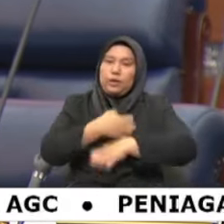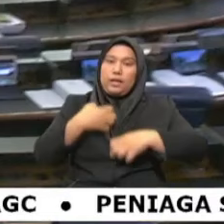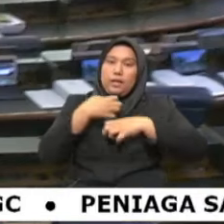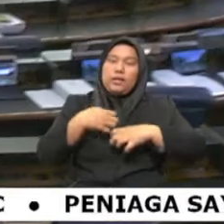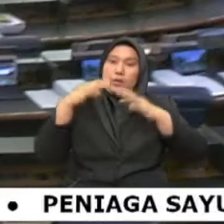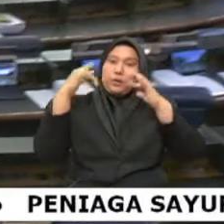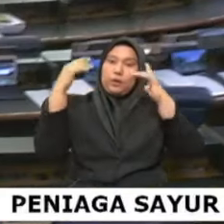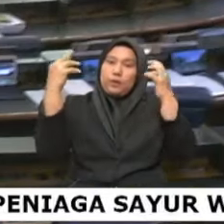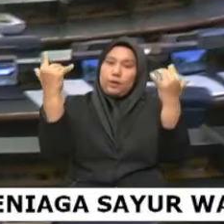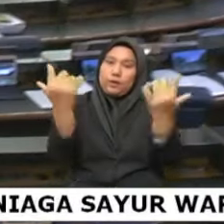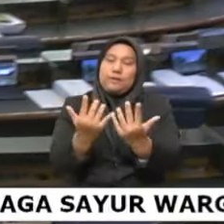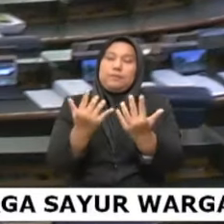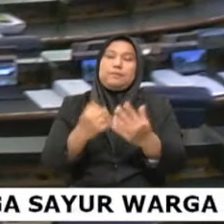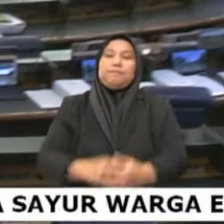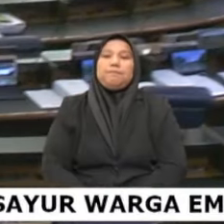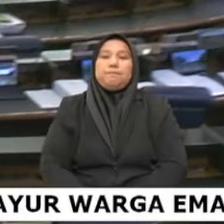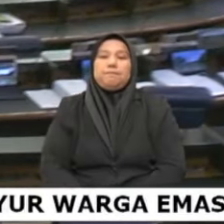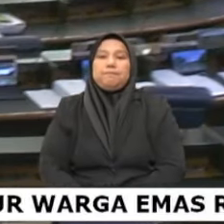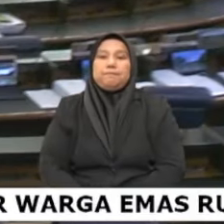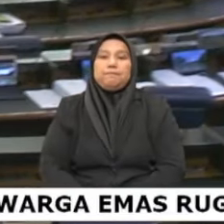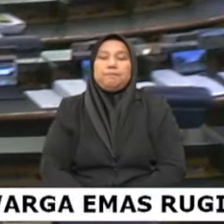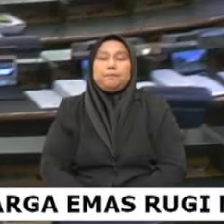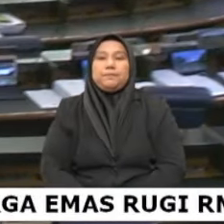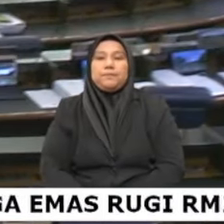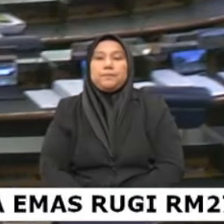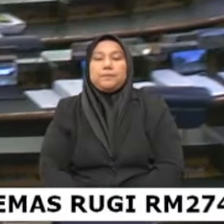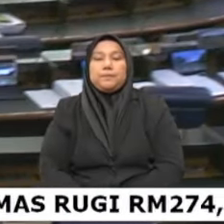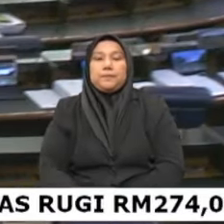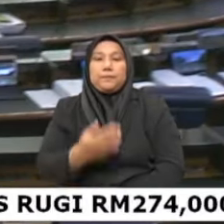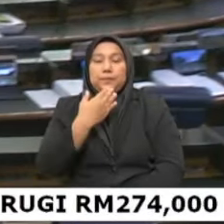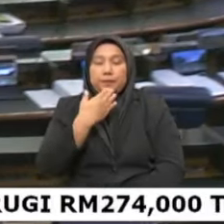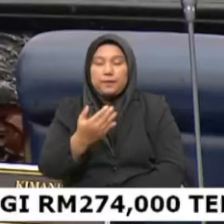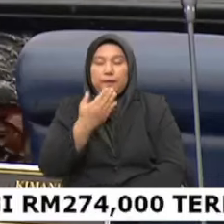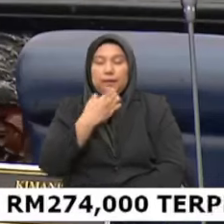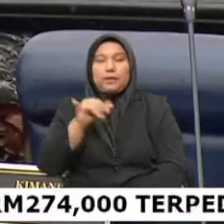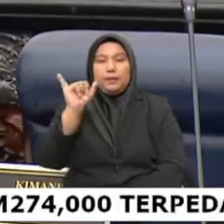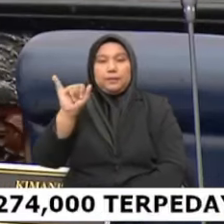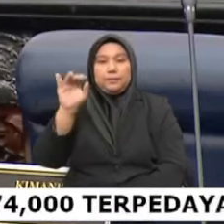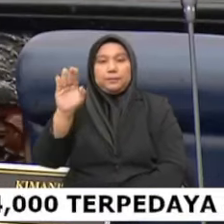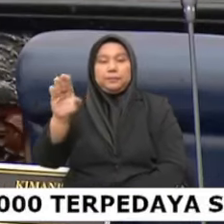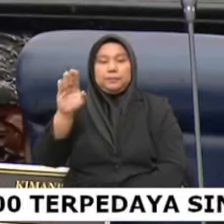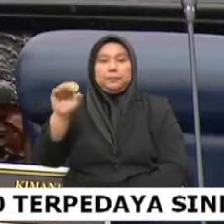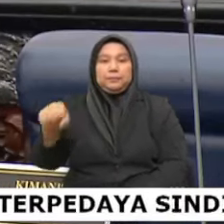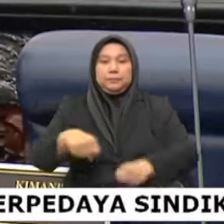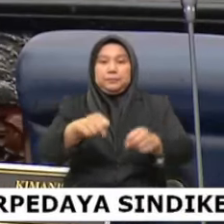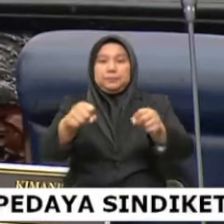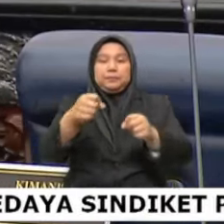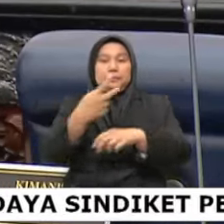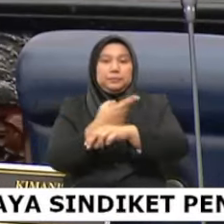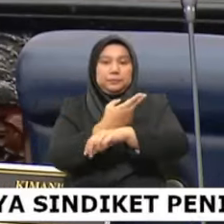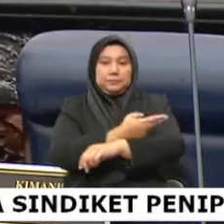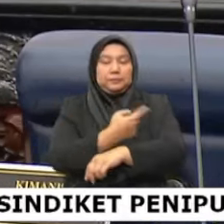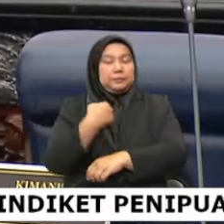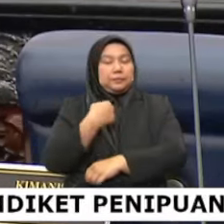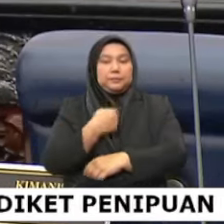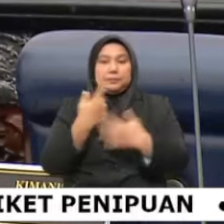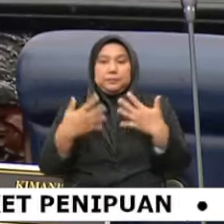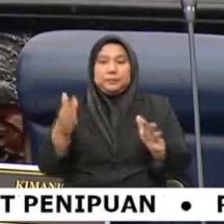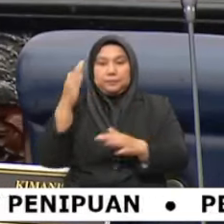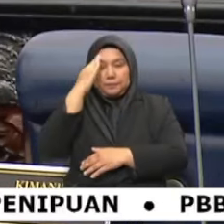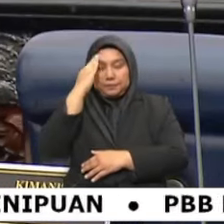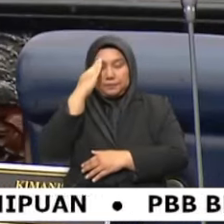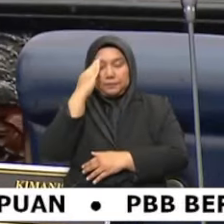Speaker. Terima kasih Yang Berhormat Sungai Siput. Kita sedia maklum